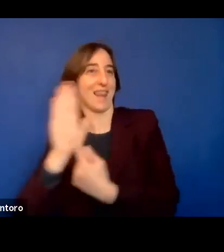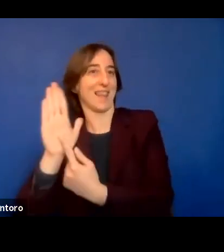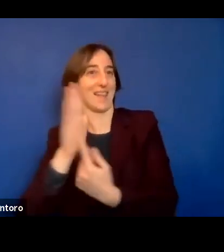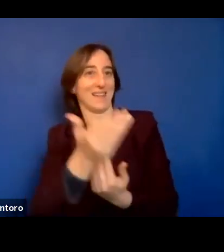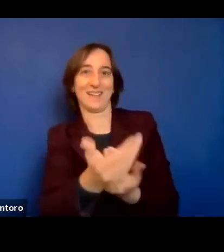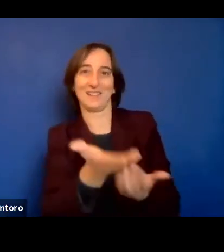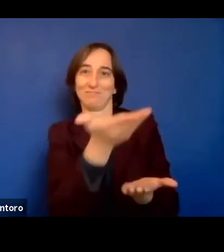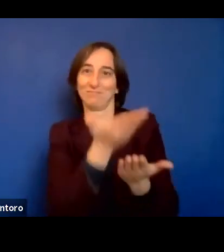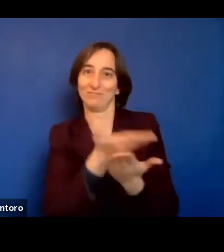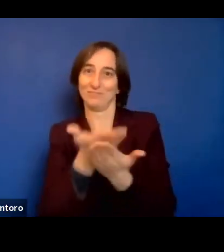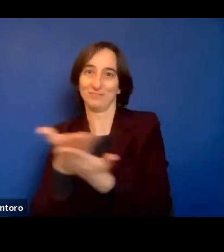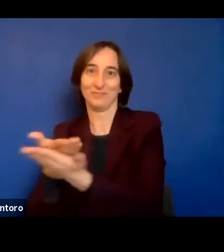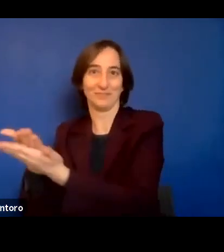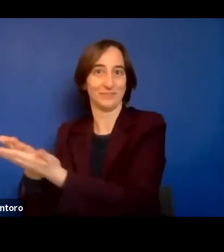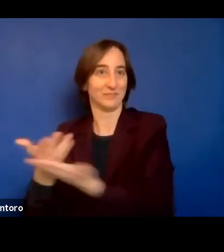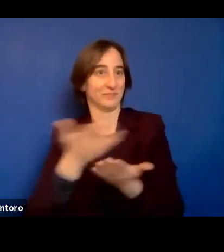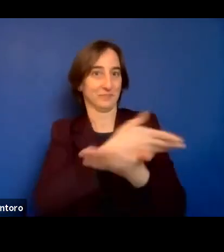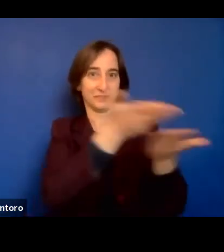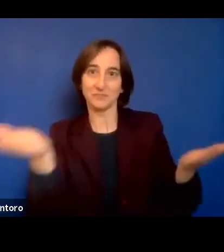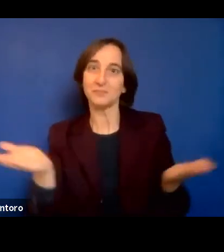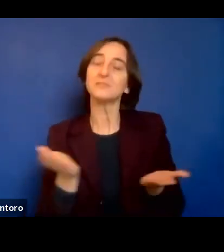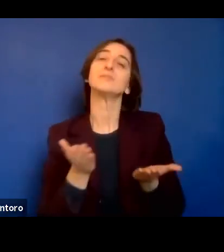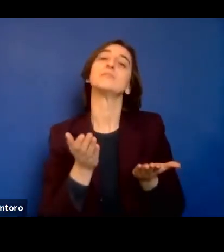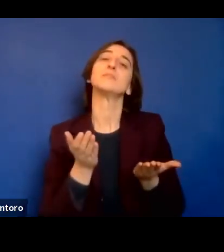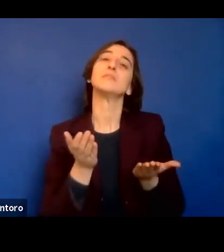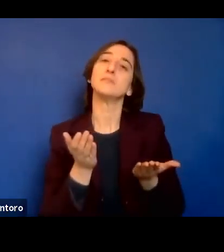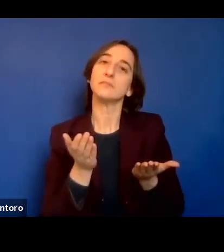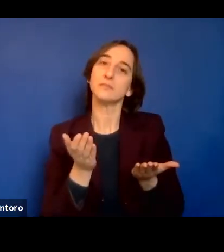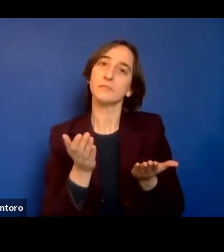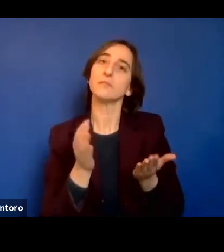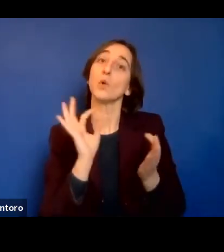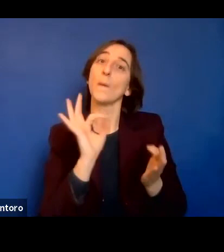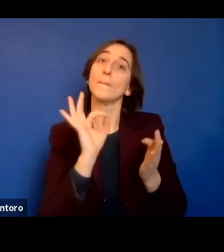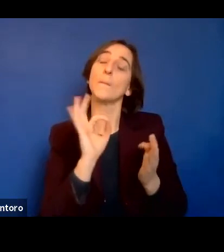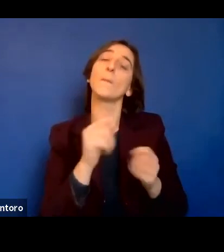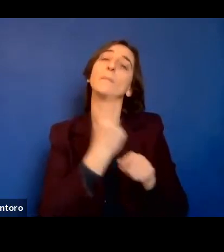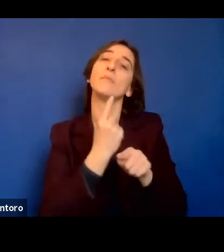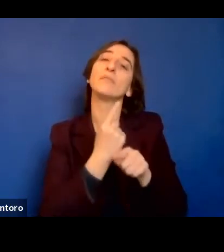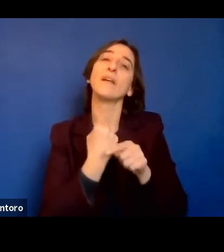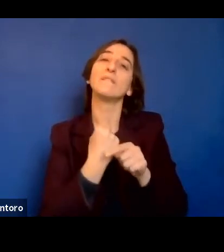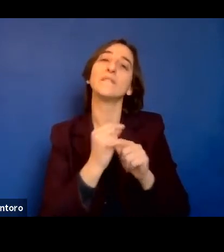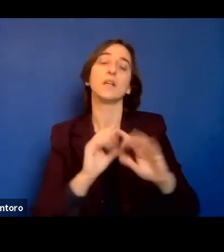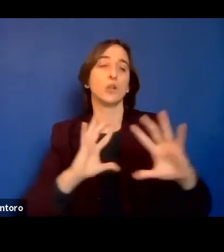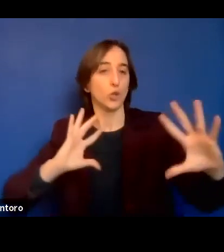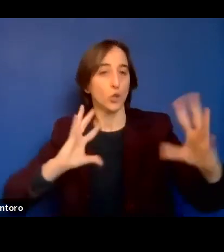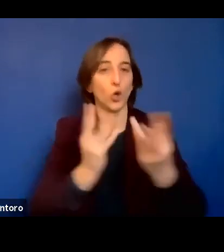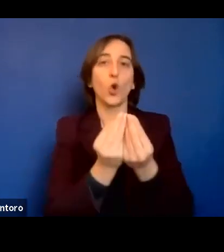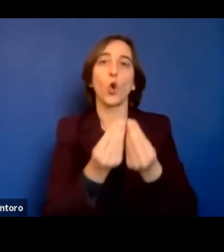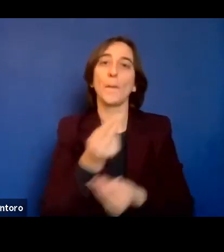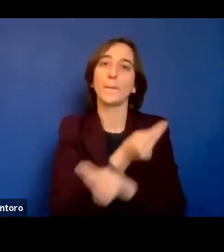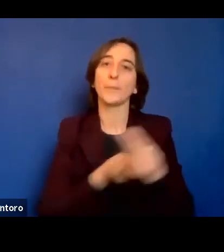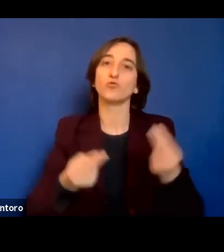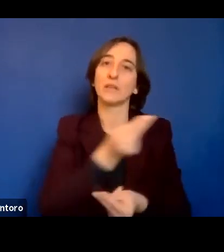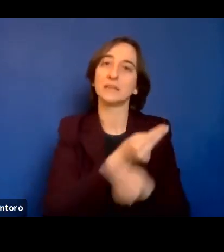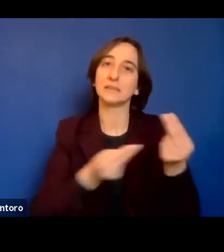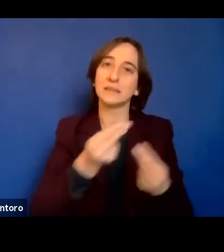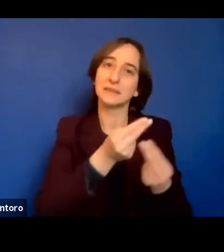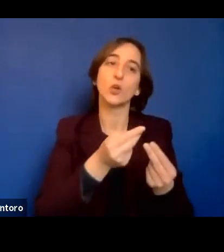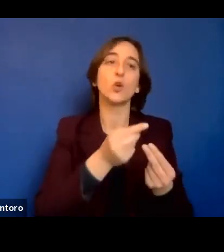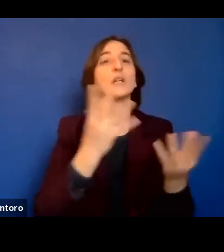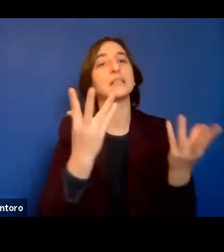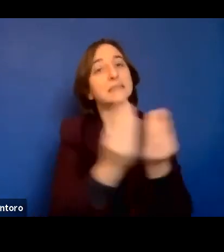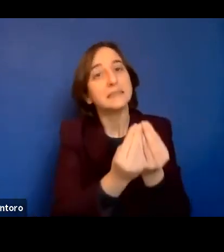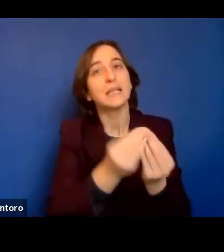all'interno delle proprie strutture sulla base di una coprogettazione fatta insieme a del personale